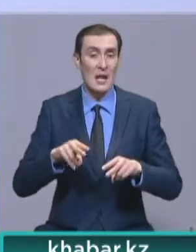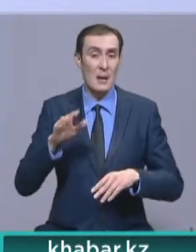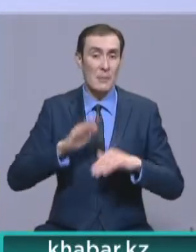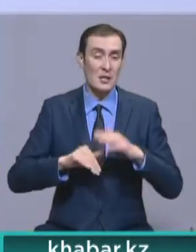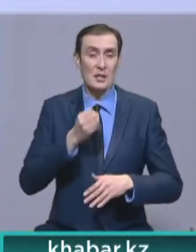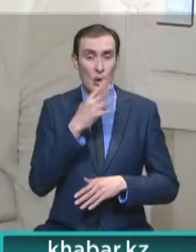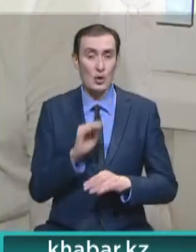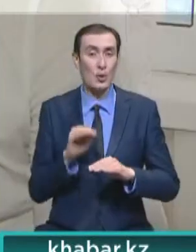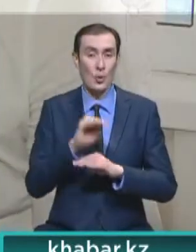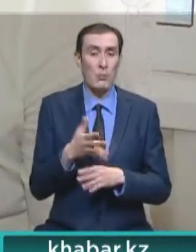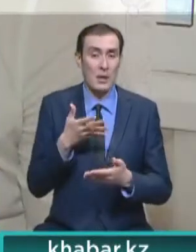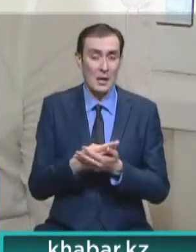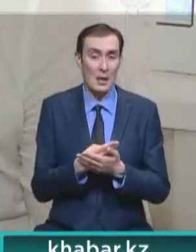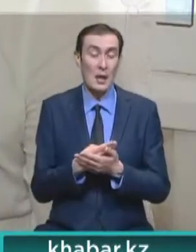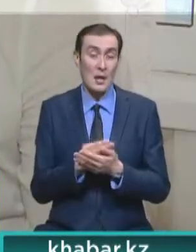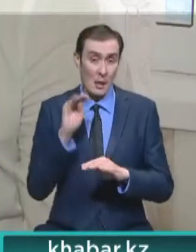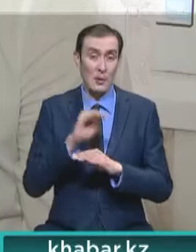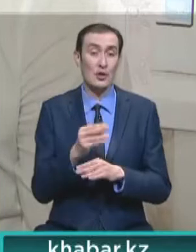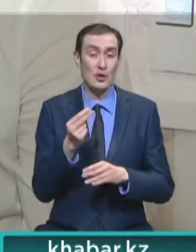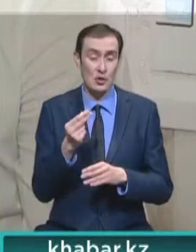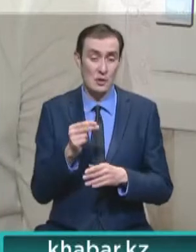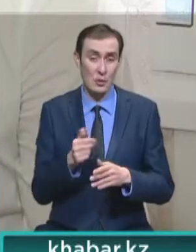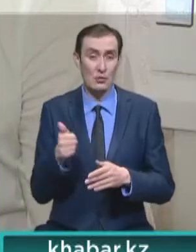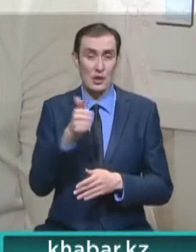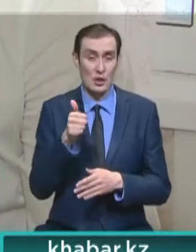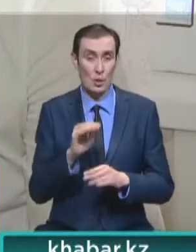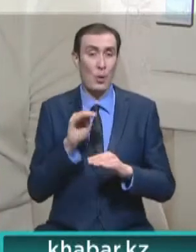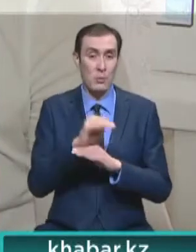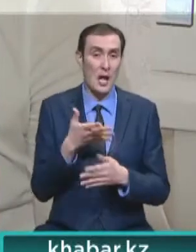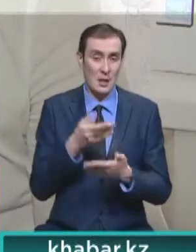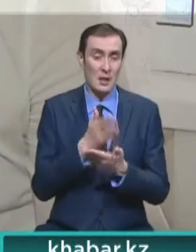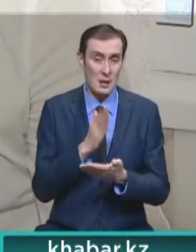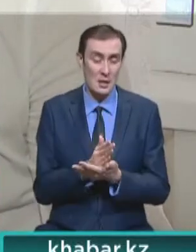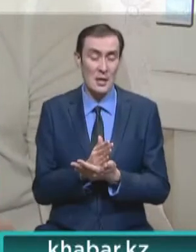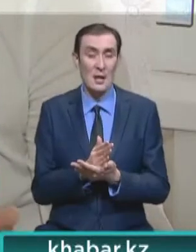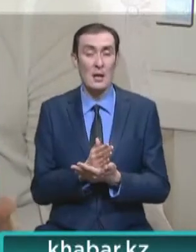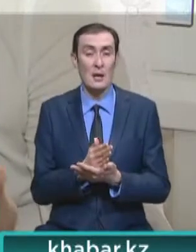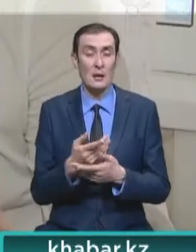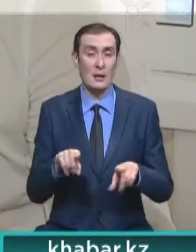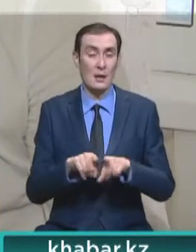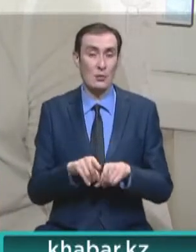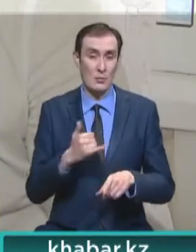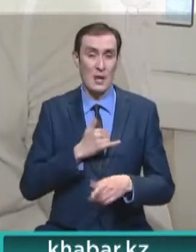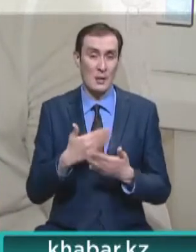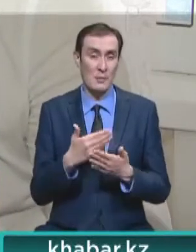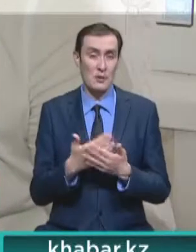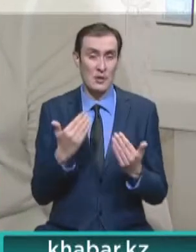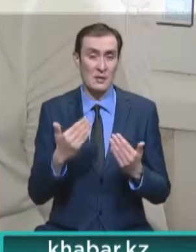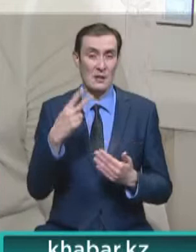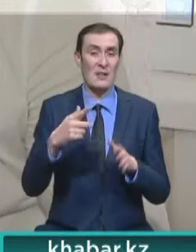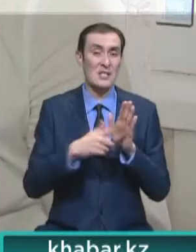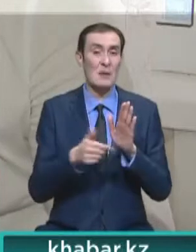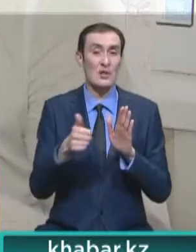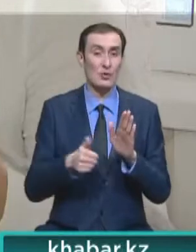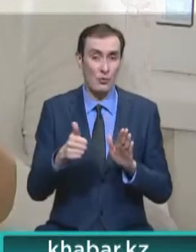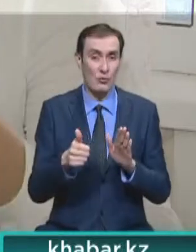с хорошей доплатой за дополнен с и тоже оплачиваются получается это как у меня получается сейчас 27 часов